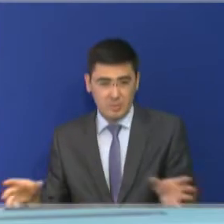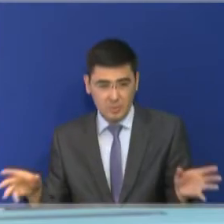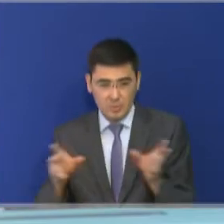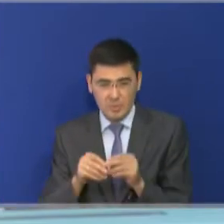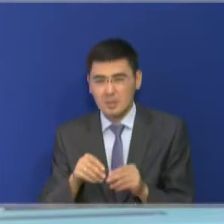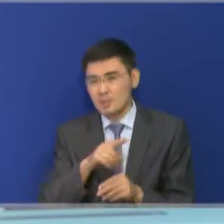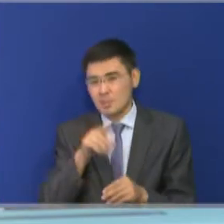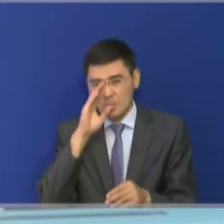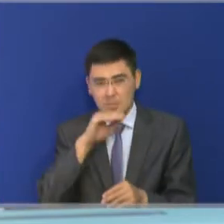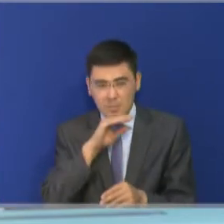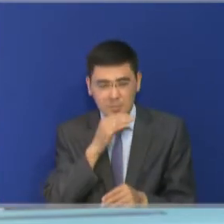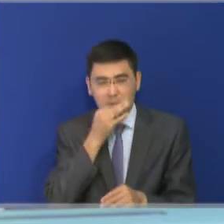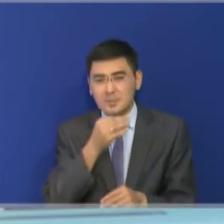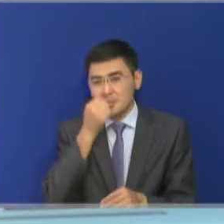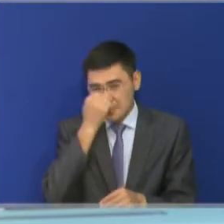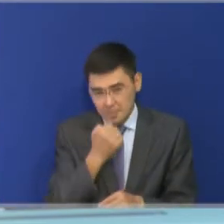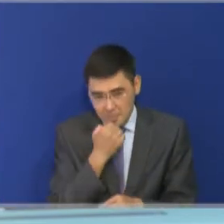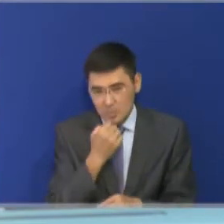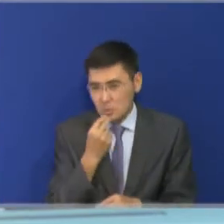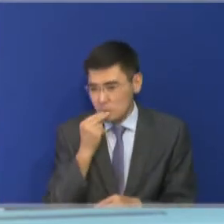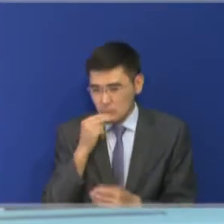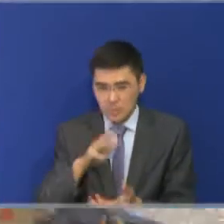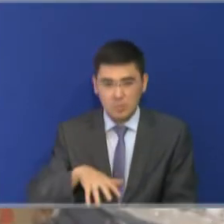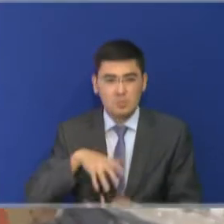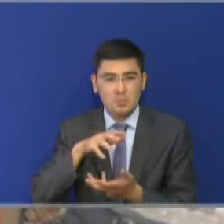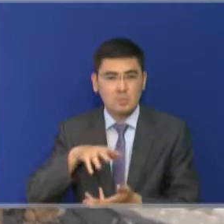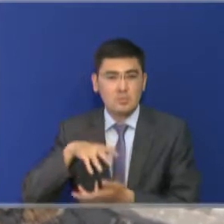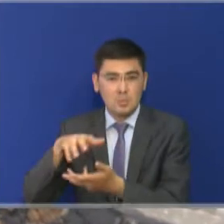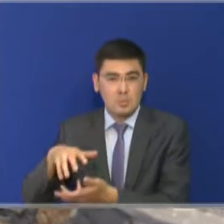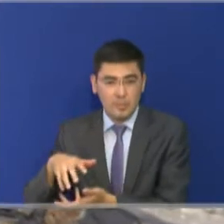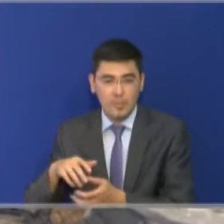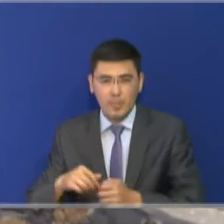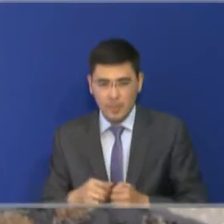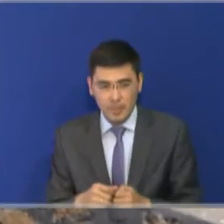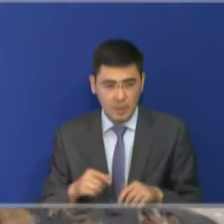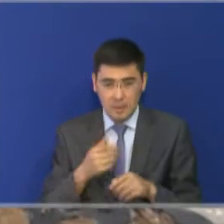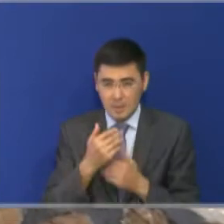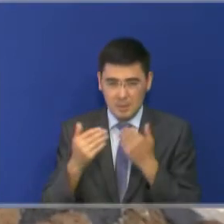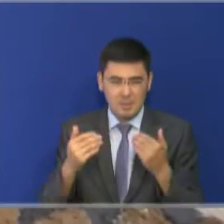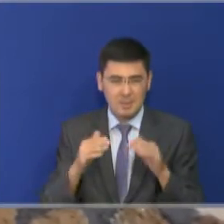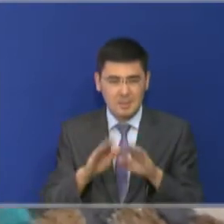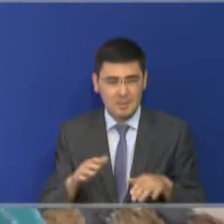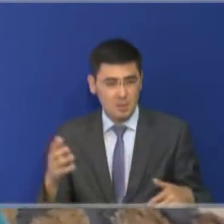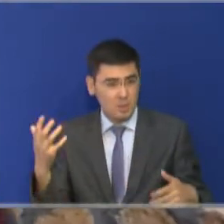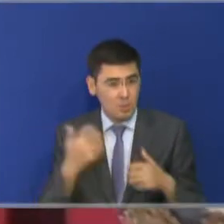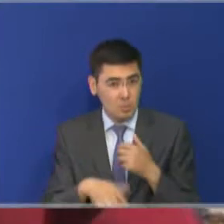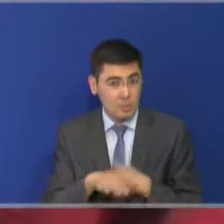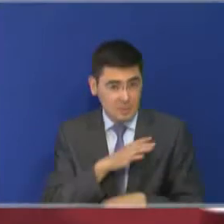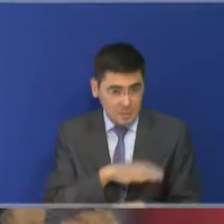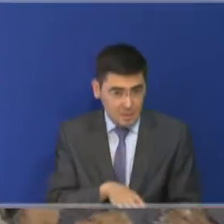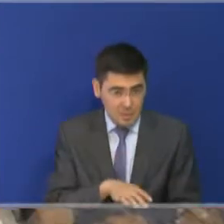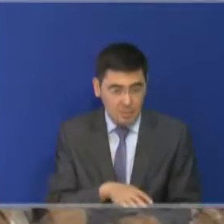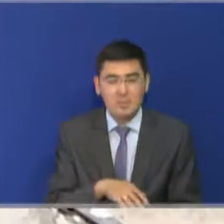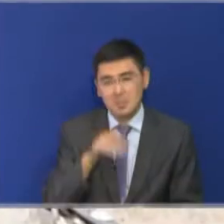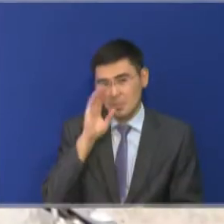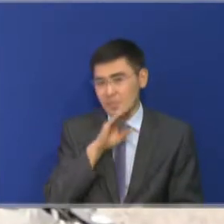алғыстарын білдіріп, азық-түлік жиынтығын табыс етті. Өз кезегінде олар да балаларын назардан тыс қалдырмағандарына ризашылықтарын